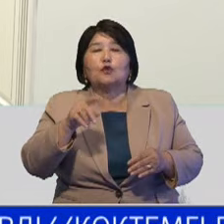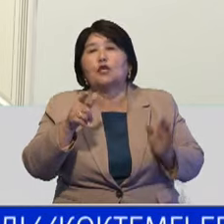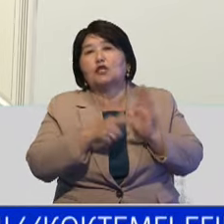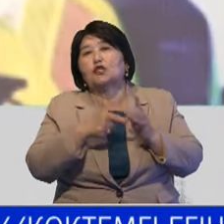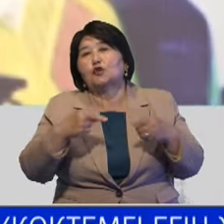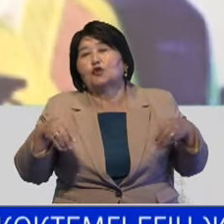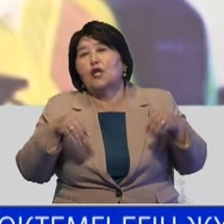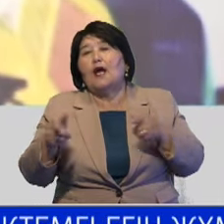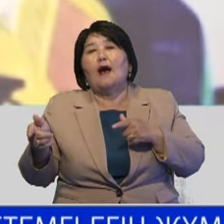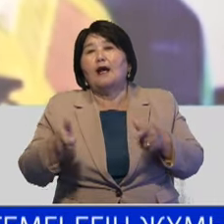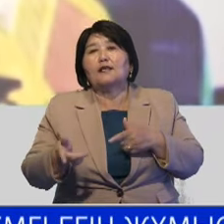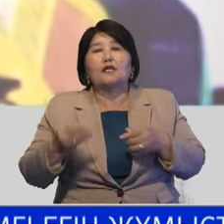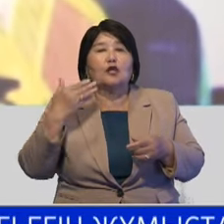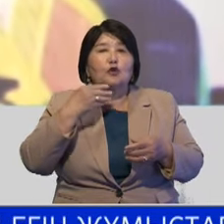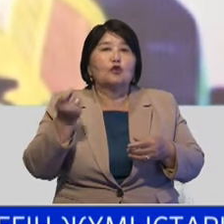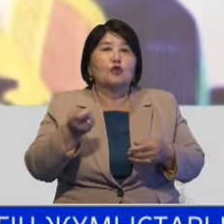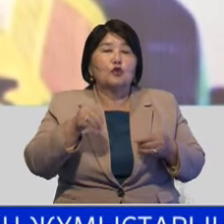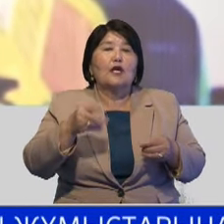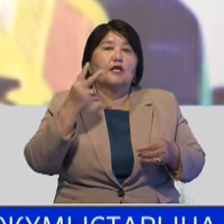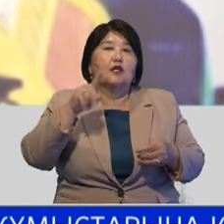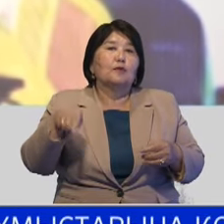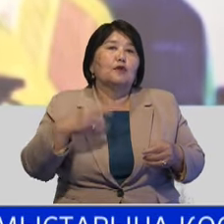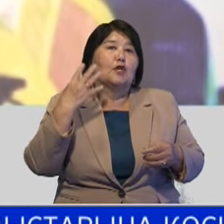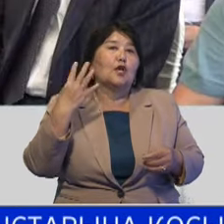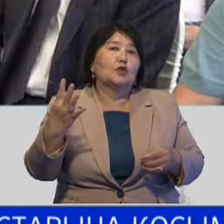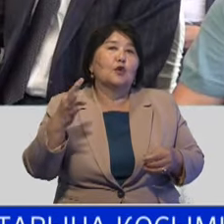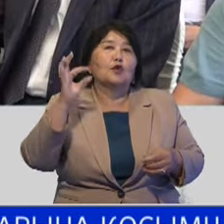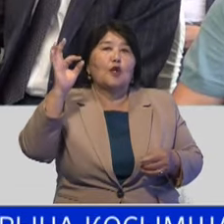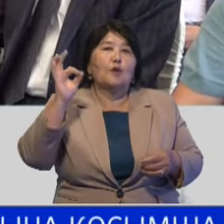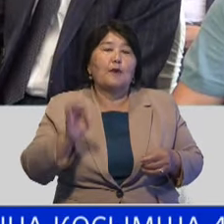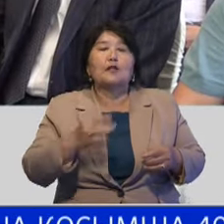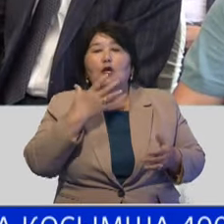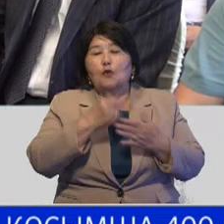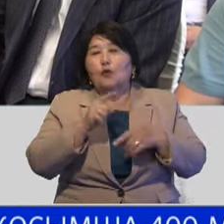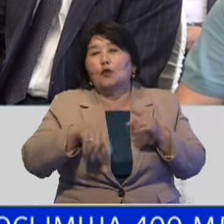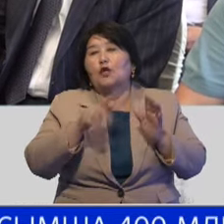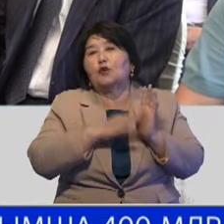егіледі. Арнайы дайындалған күріш тұқымының 2,4%-ын отандық,